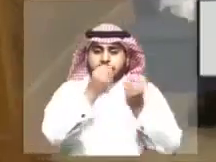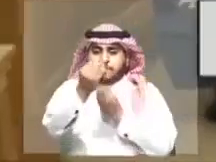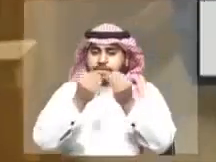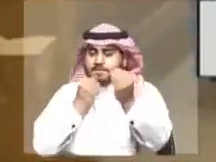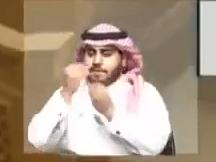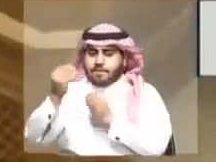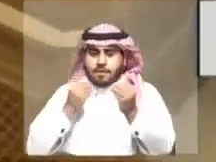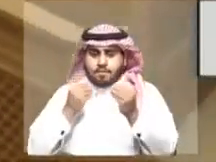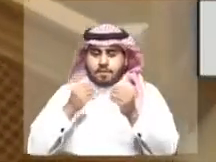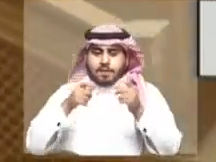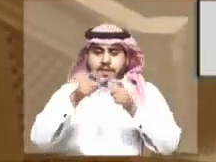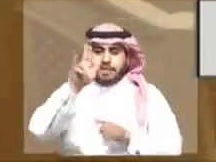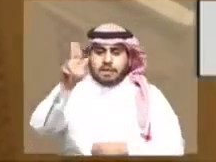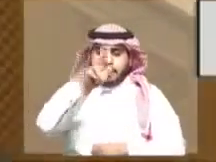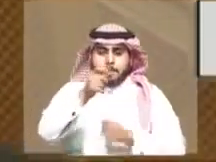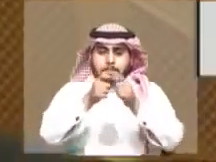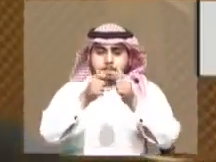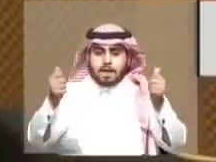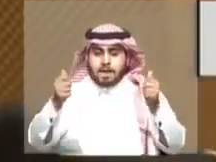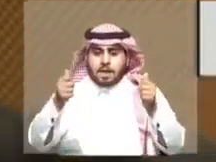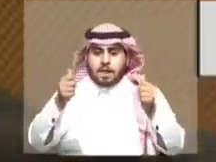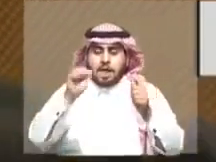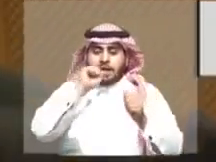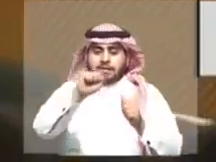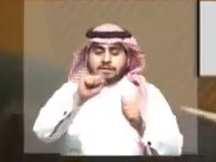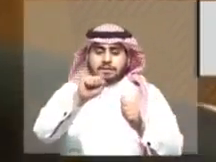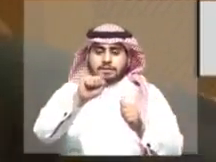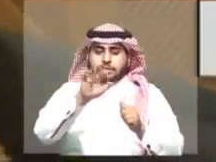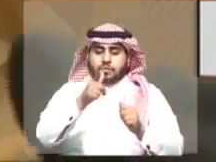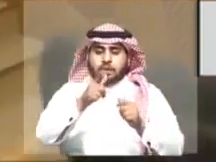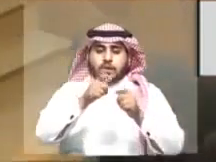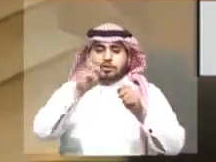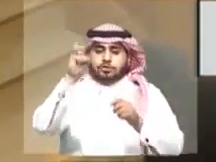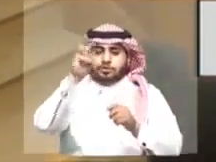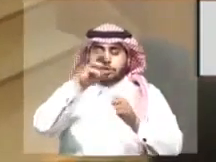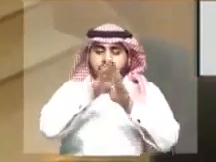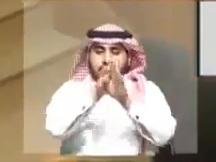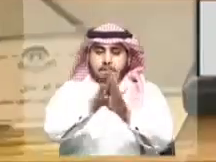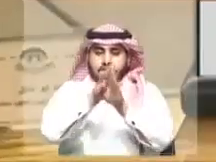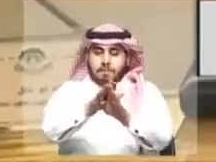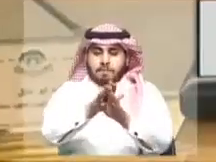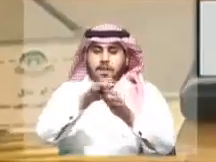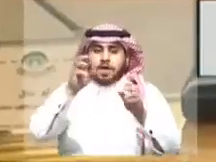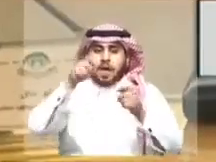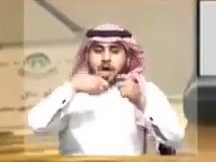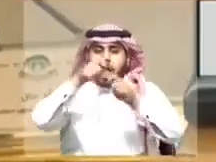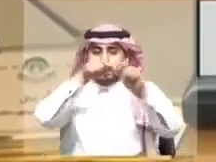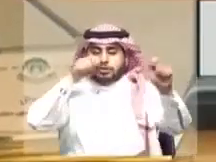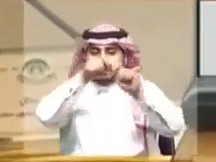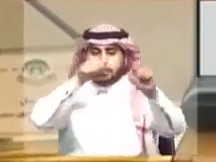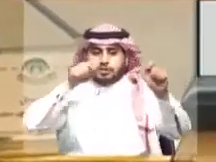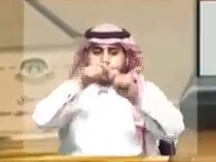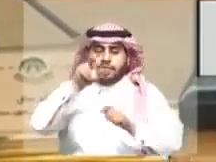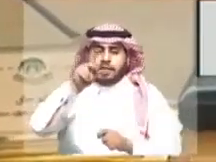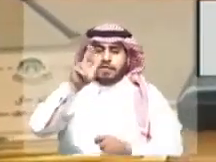ناقش خلال الجلسة تقرير اللجنة المالية بشأن معايير الطرح الإلزامي لشركات التمويل للاكتتاب العام، وتقرير